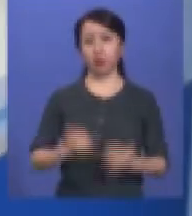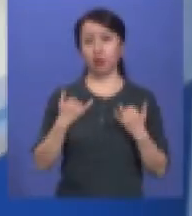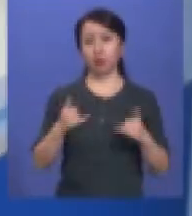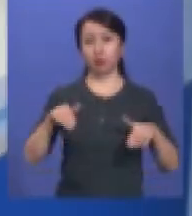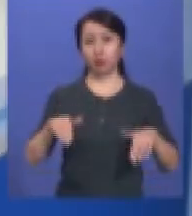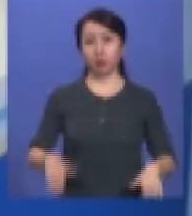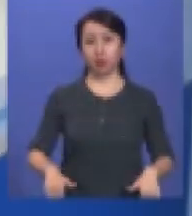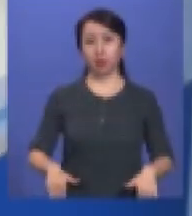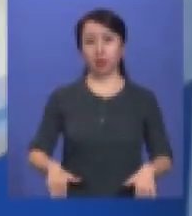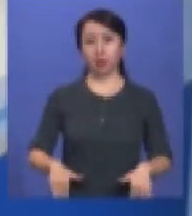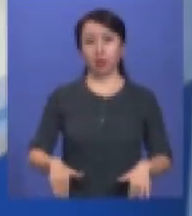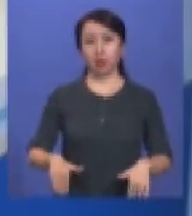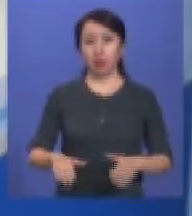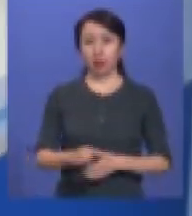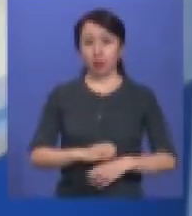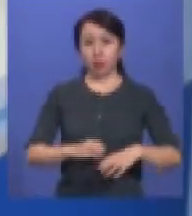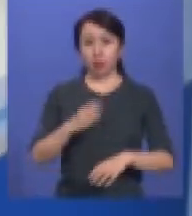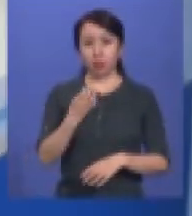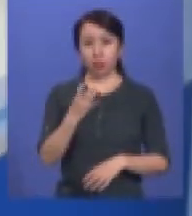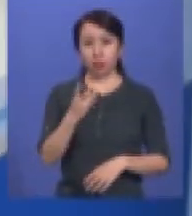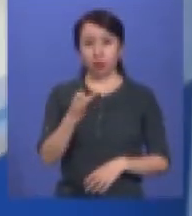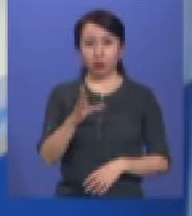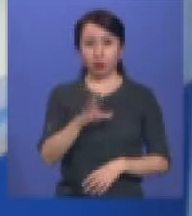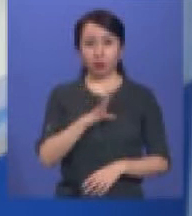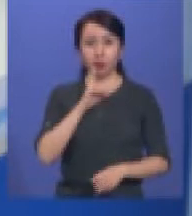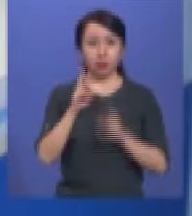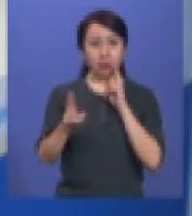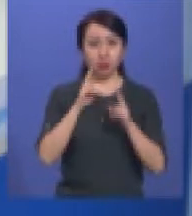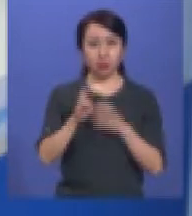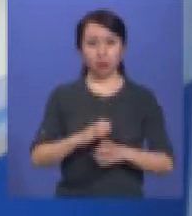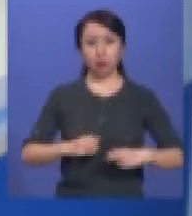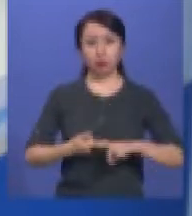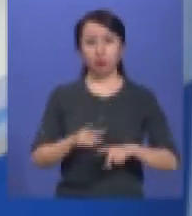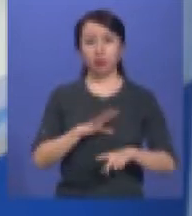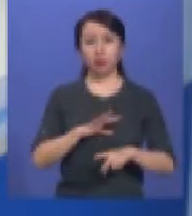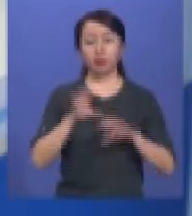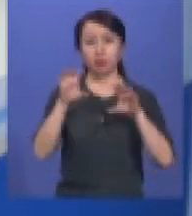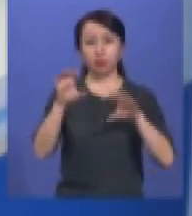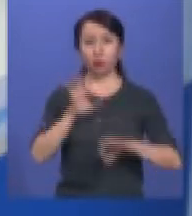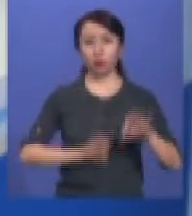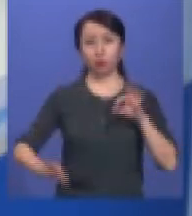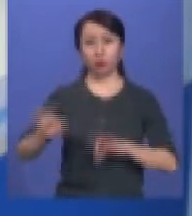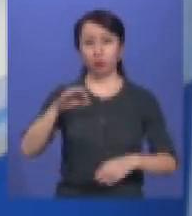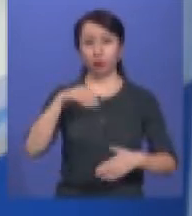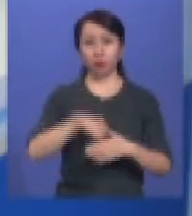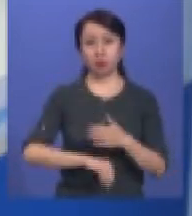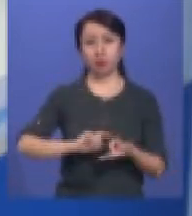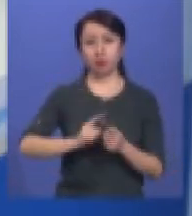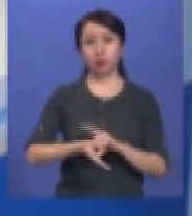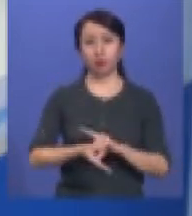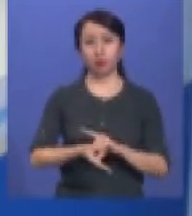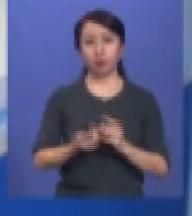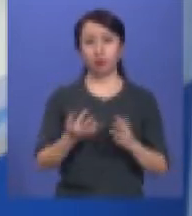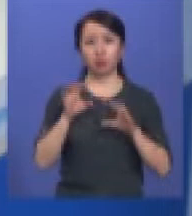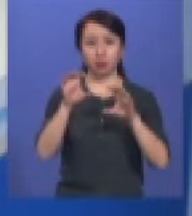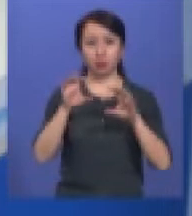Сегодня под председательством спикера Сената Маулена Ашимбаева состоялось заседание палаты, где был рассмотрен законопроект о внесении изменений и